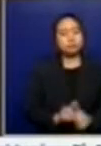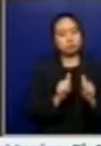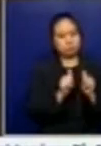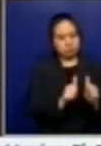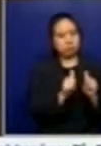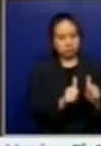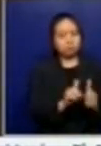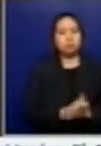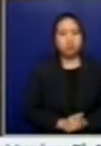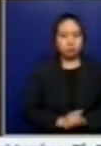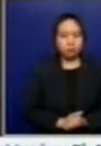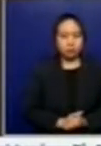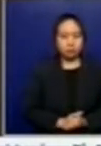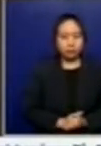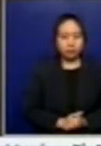ครับท่าน